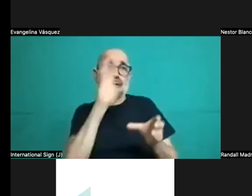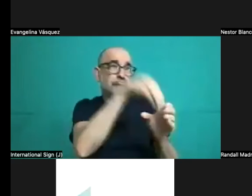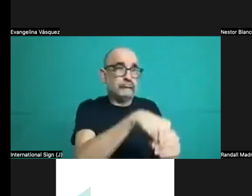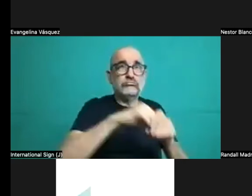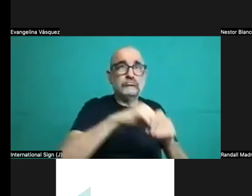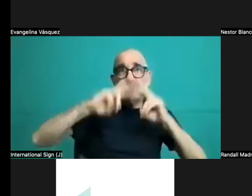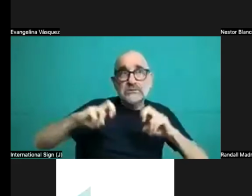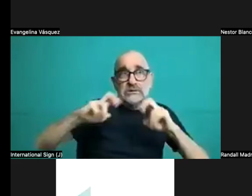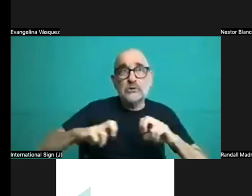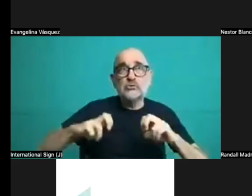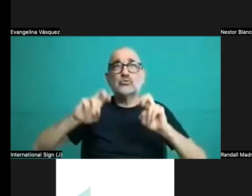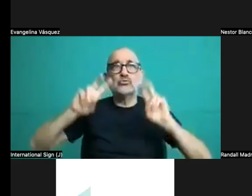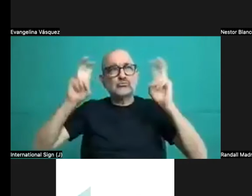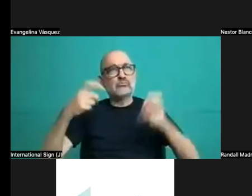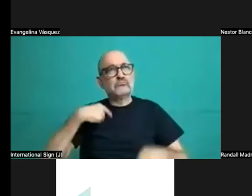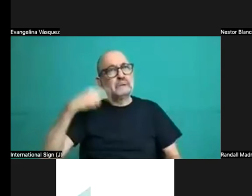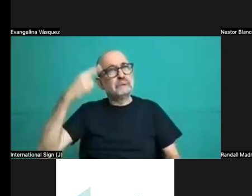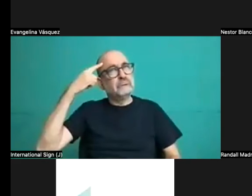parle des médecins,